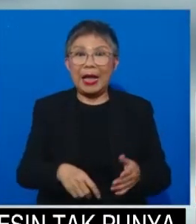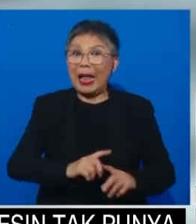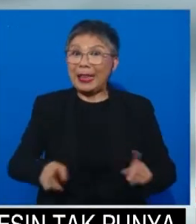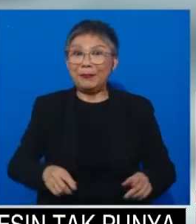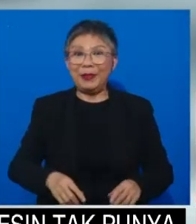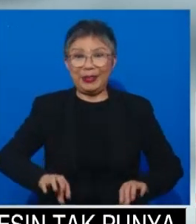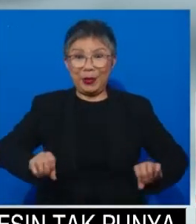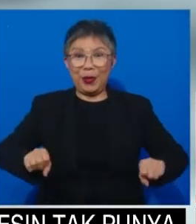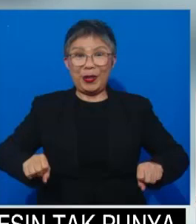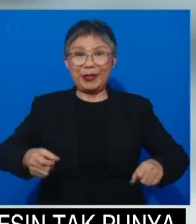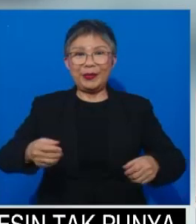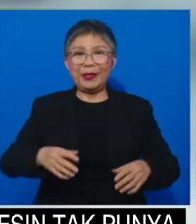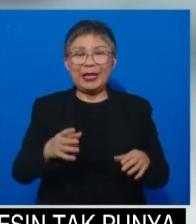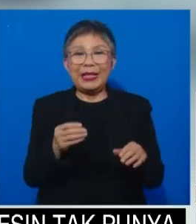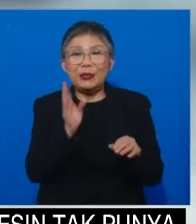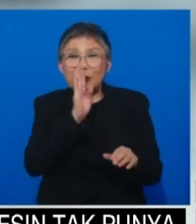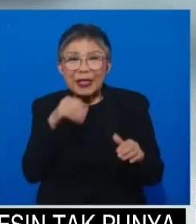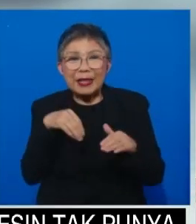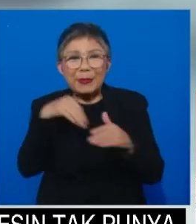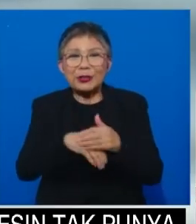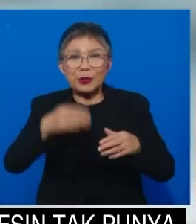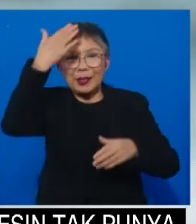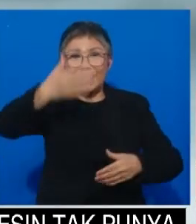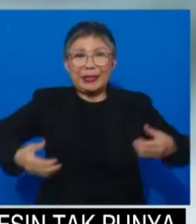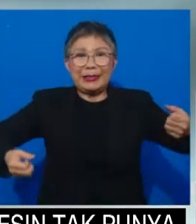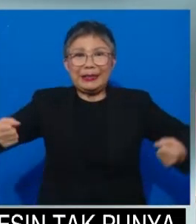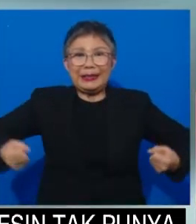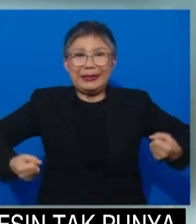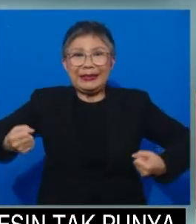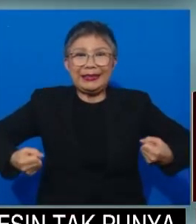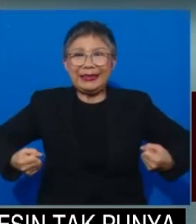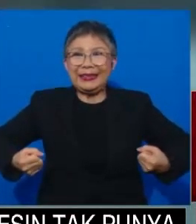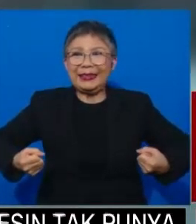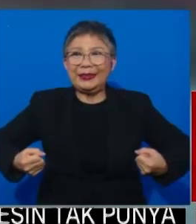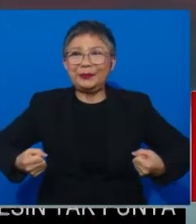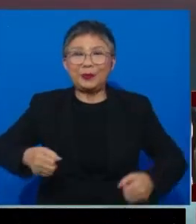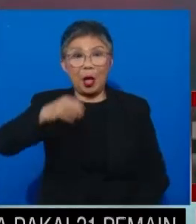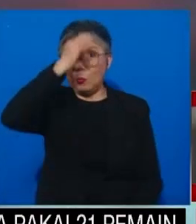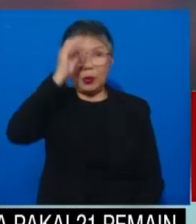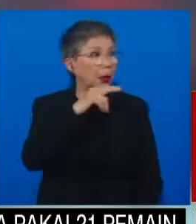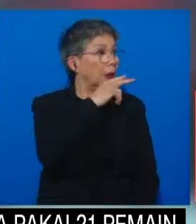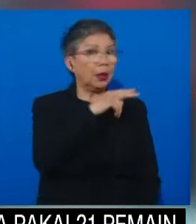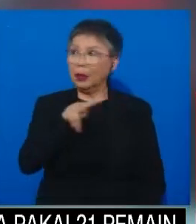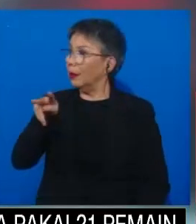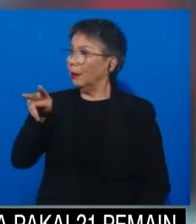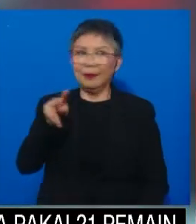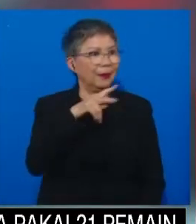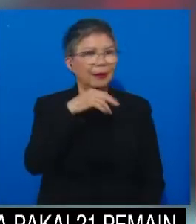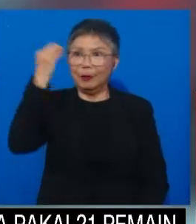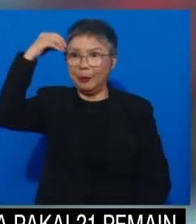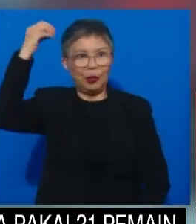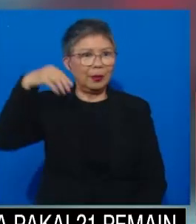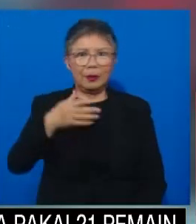ia berlari dan mencoba bersembunyi di dalam bus yang berada di sampingnya. Lantas, polisi yang menghampiri itu tampak kebingungan